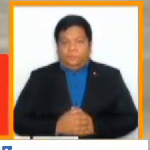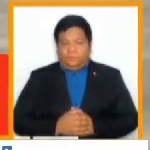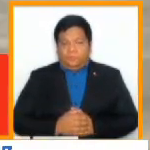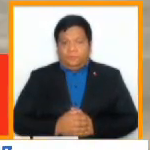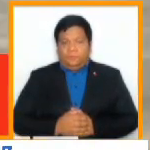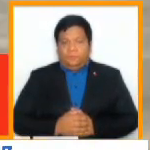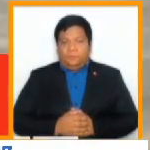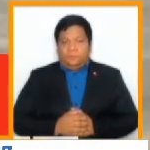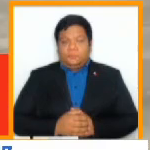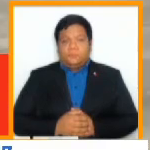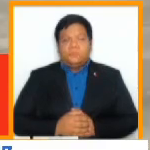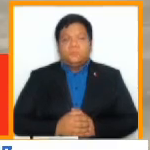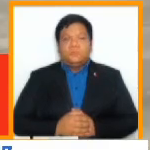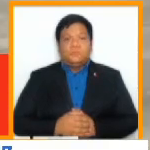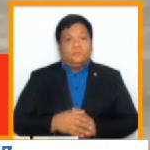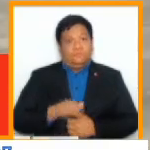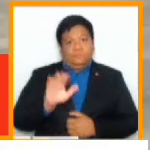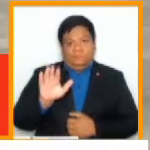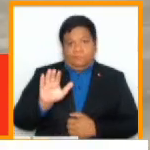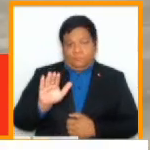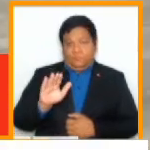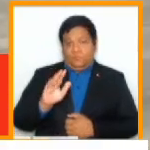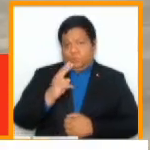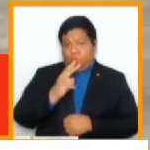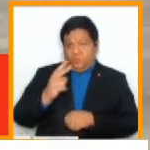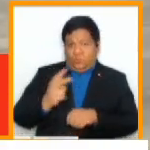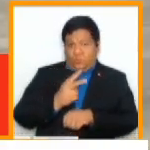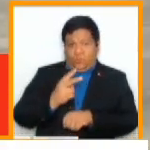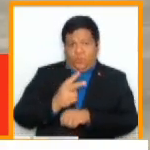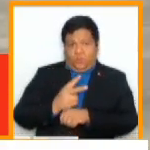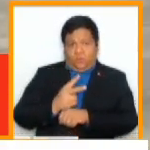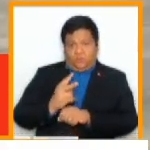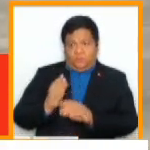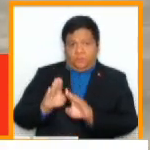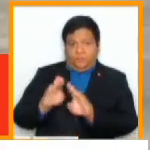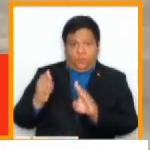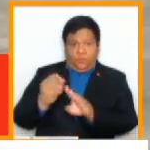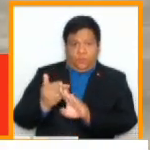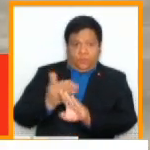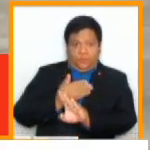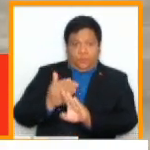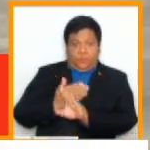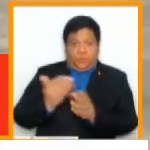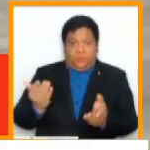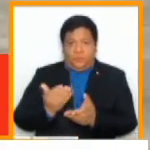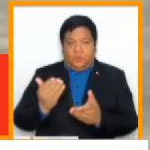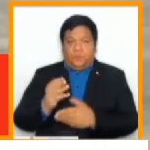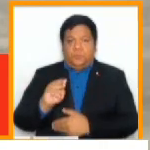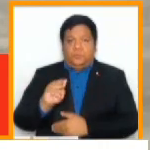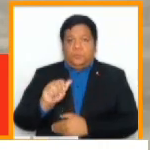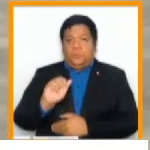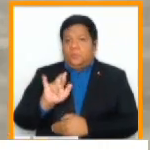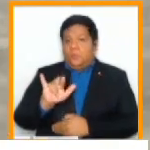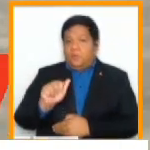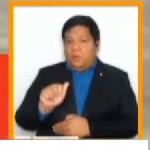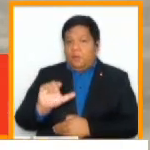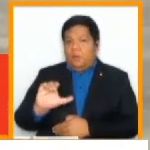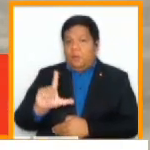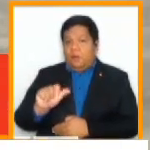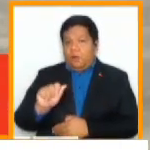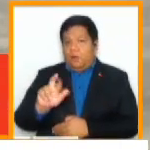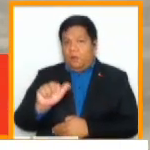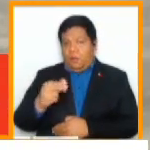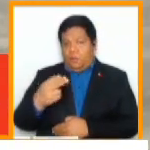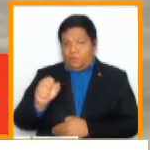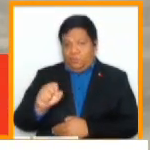Kani dalawang oras pa bago magsimula yung mismong pagbabakuna dito sa Maria Clara High School sa Caloocan. Pero madaling araw pa lang may pila